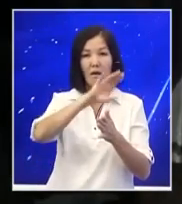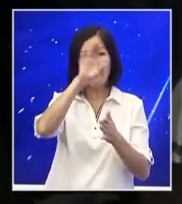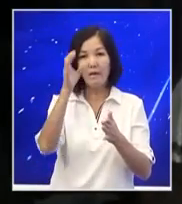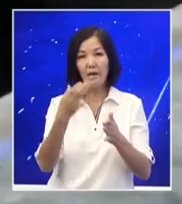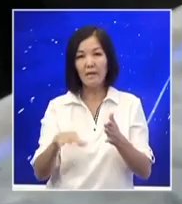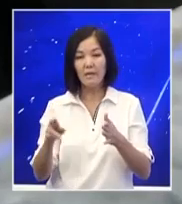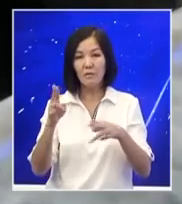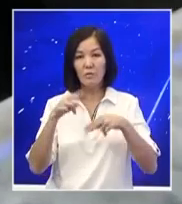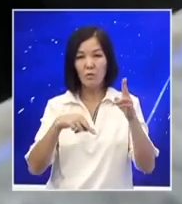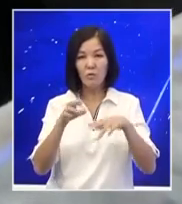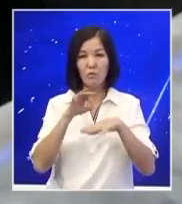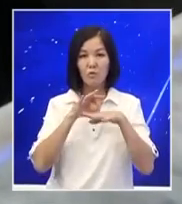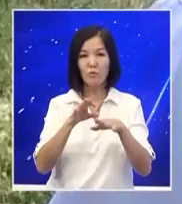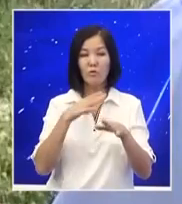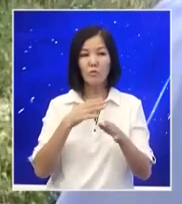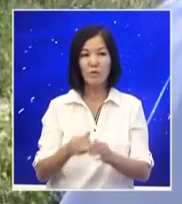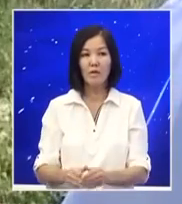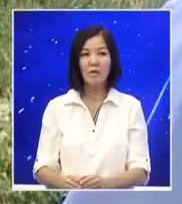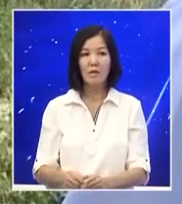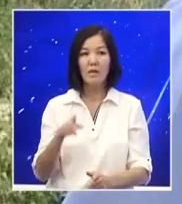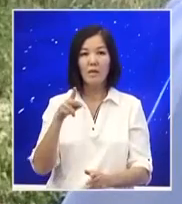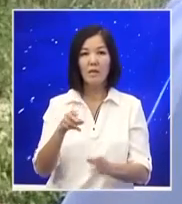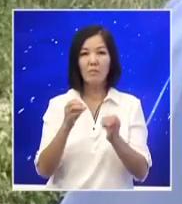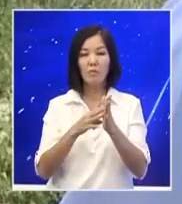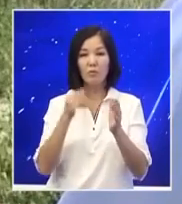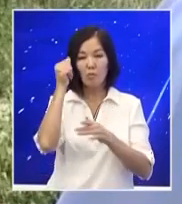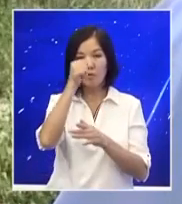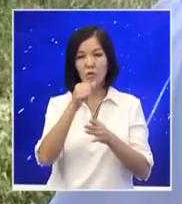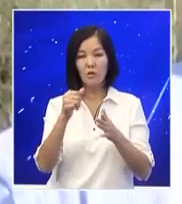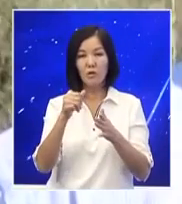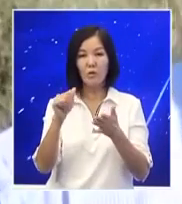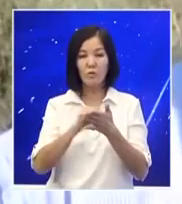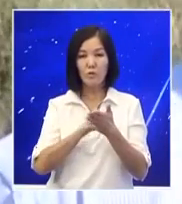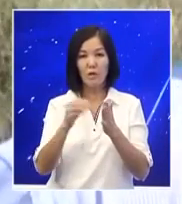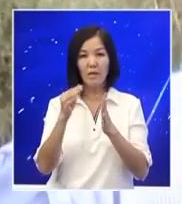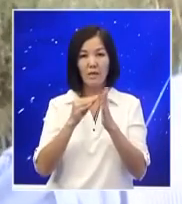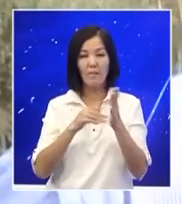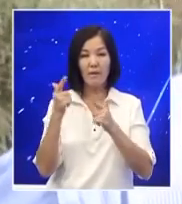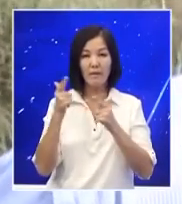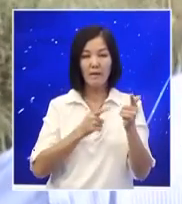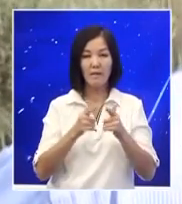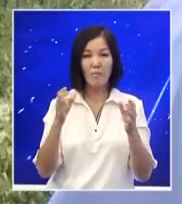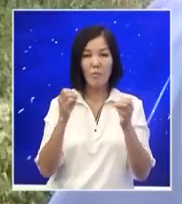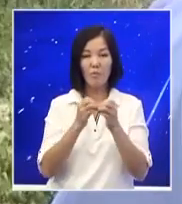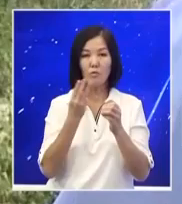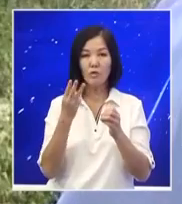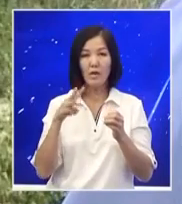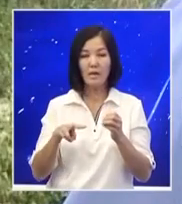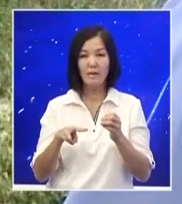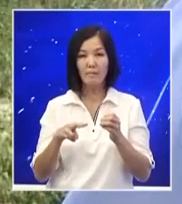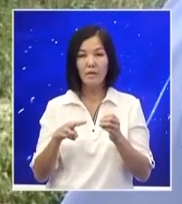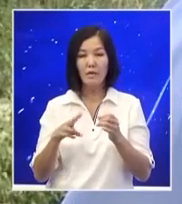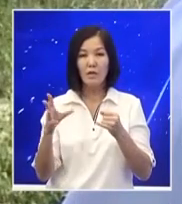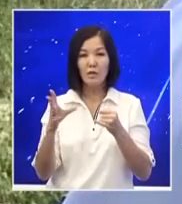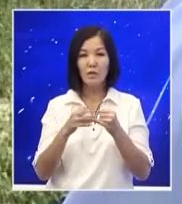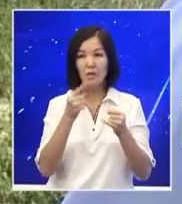құрылысы жүргізілуде. 2010 жылы жобасы металл құжаттама дайындап, Жаркент қаласынан 10 шақырым жерге жаңадан 70